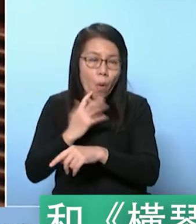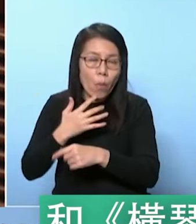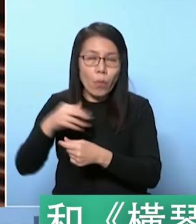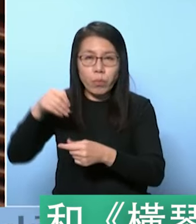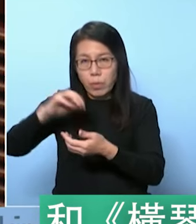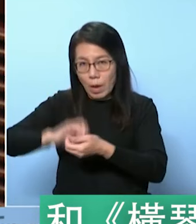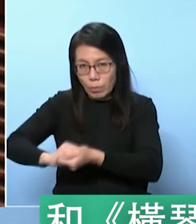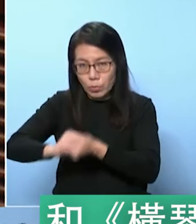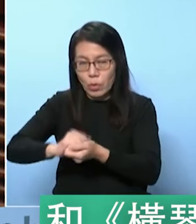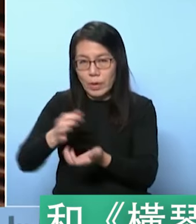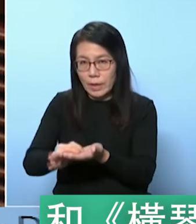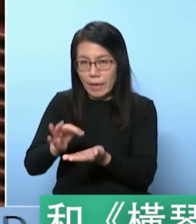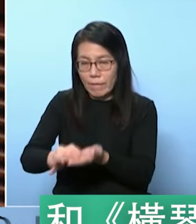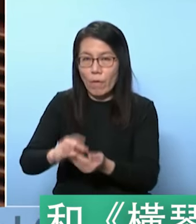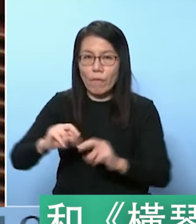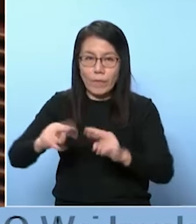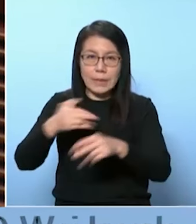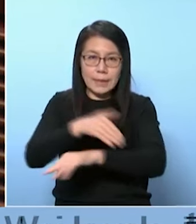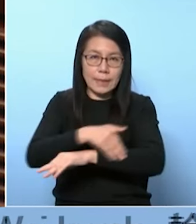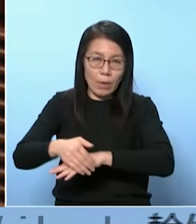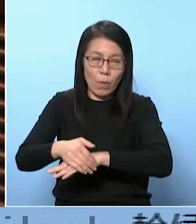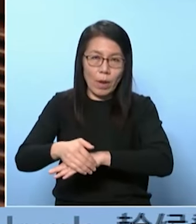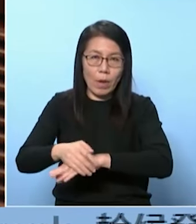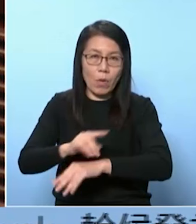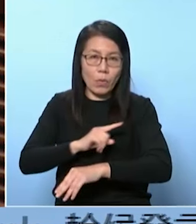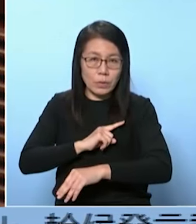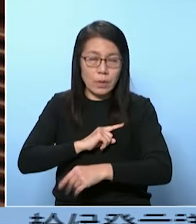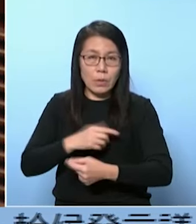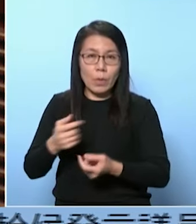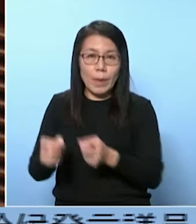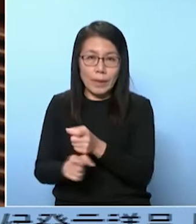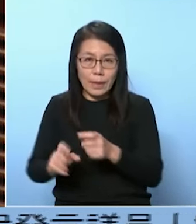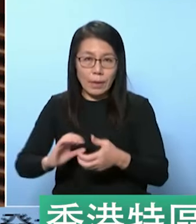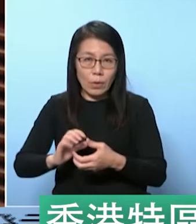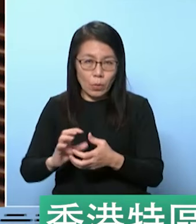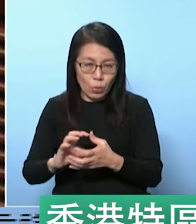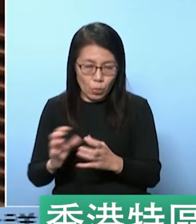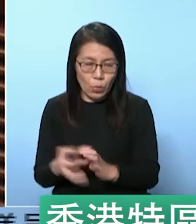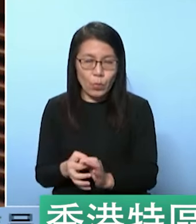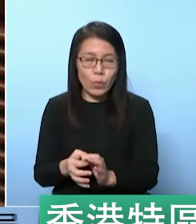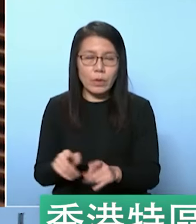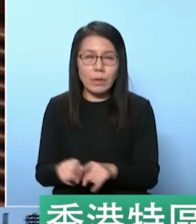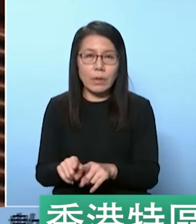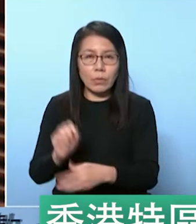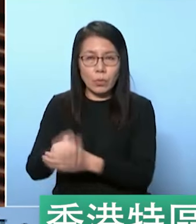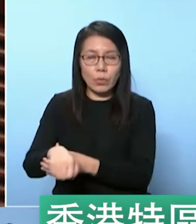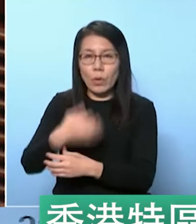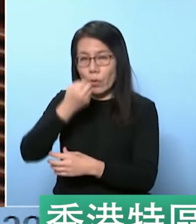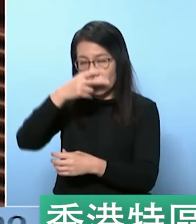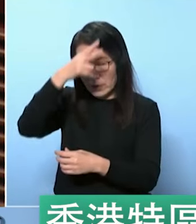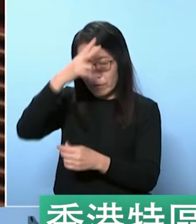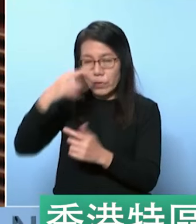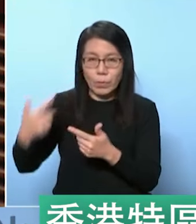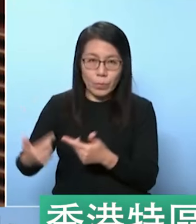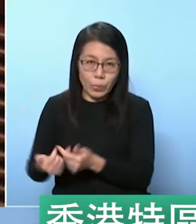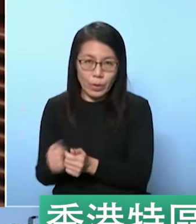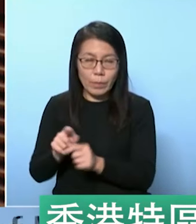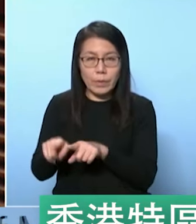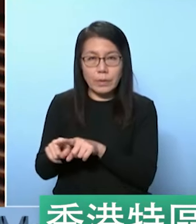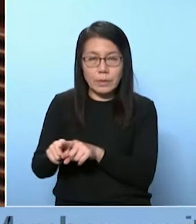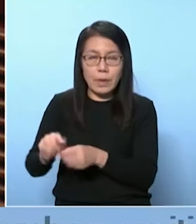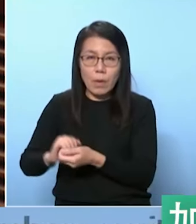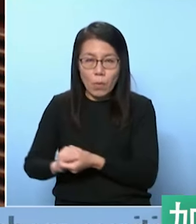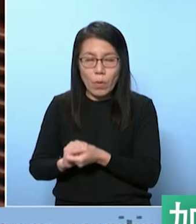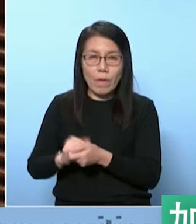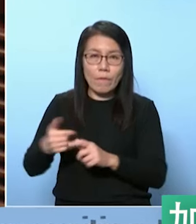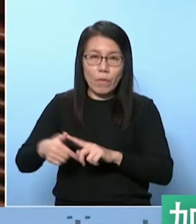區總體發展規劃。本人和經民聯都認同香港特區政府應該配合中央的相關政策措